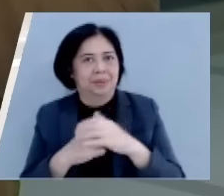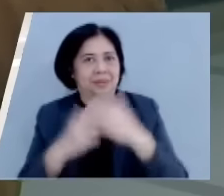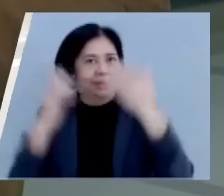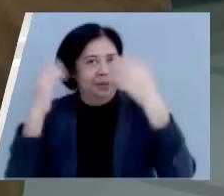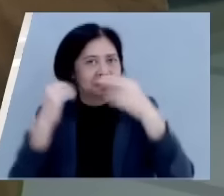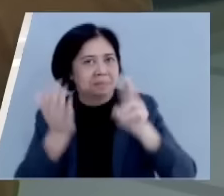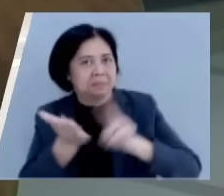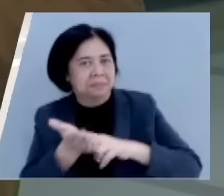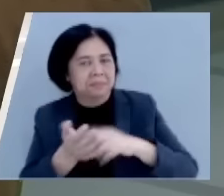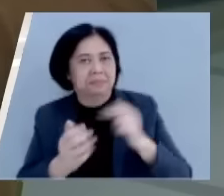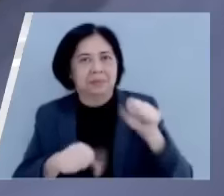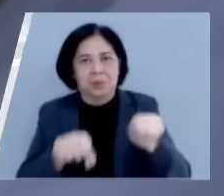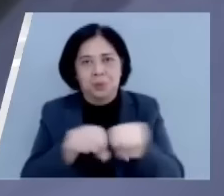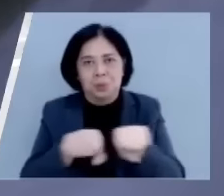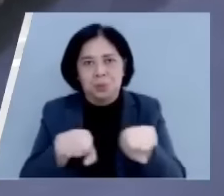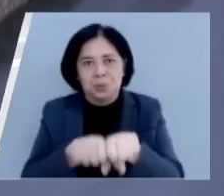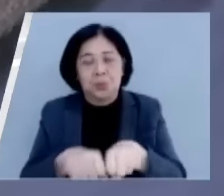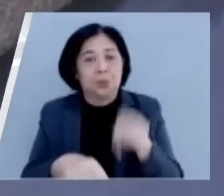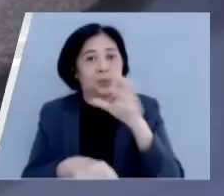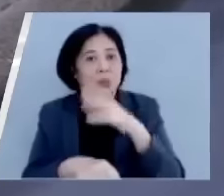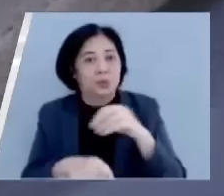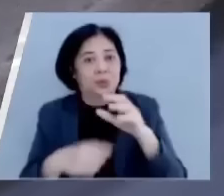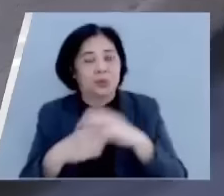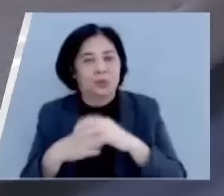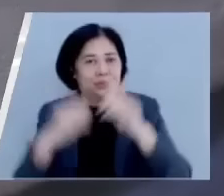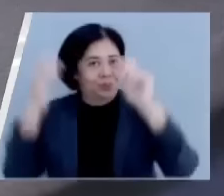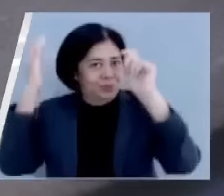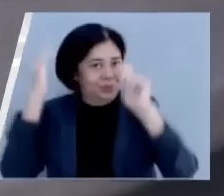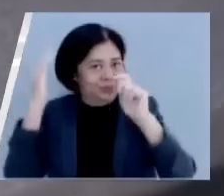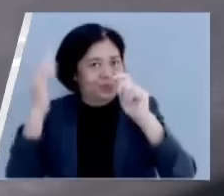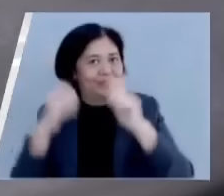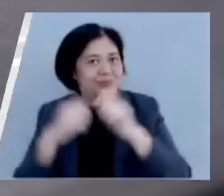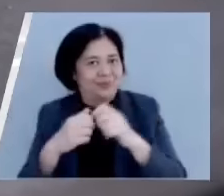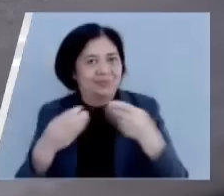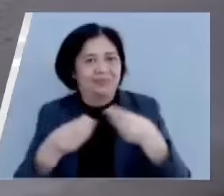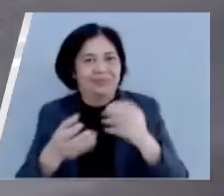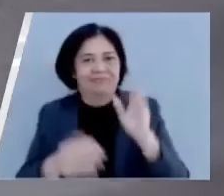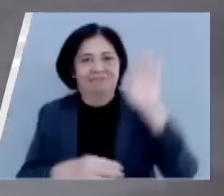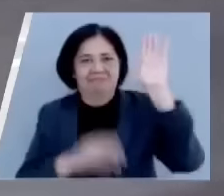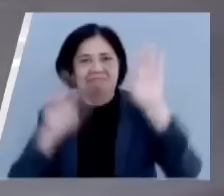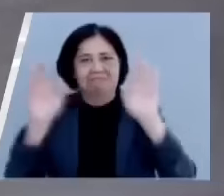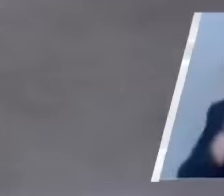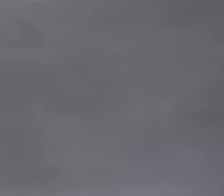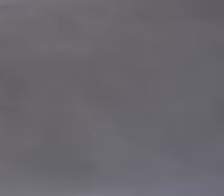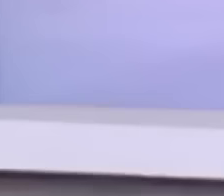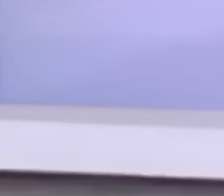mga sapatos at kanyang sombrero na ipapa-auction din.